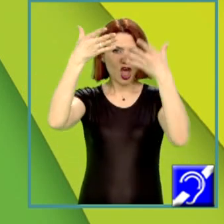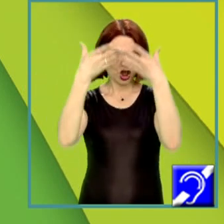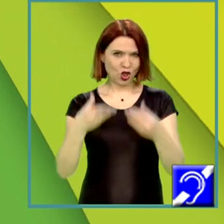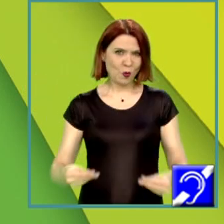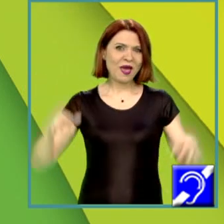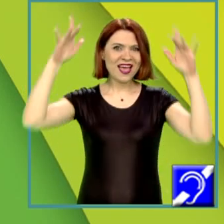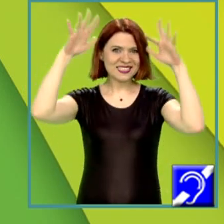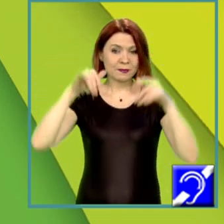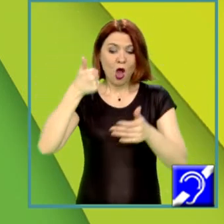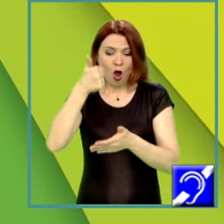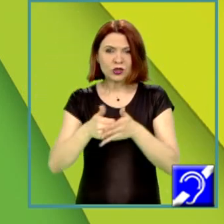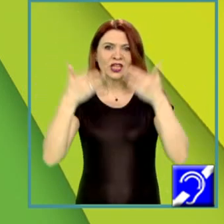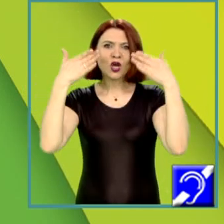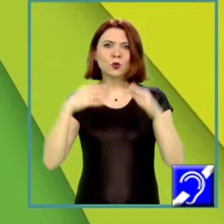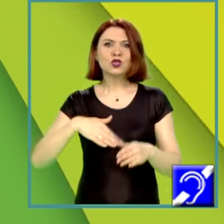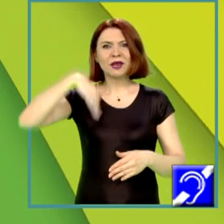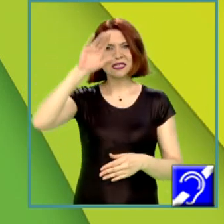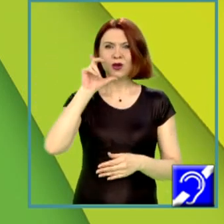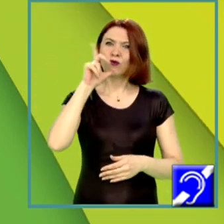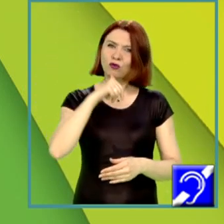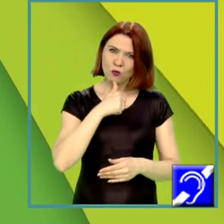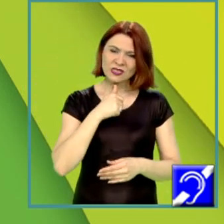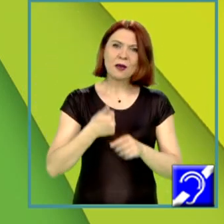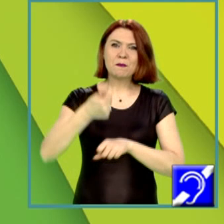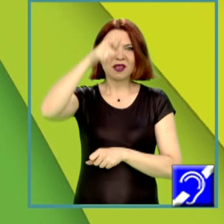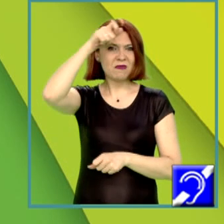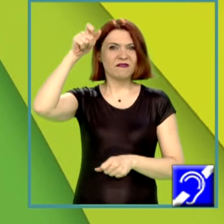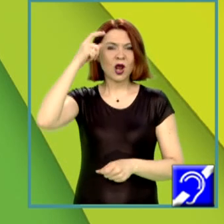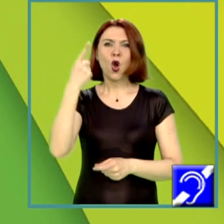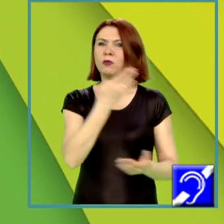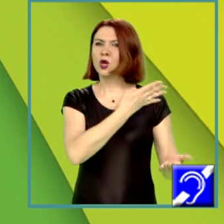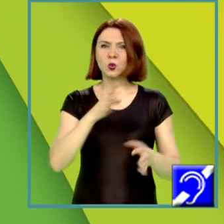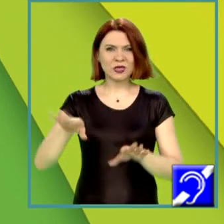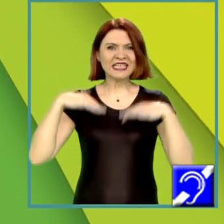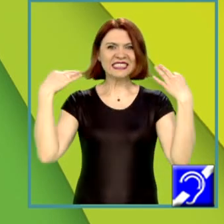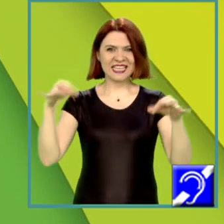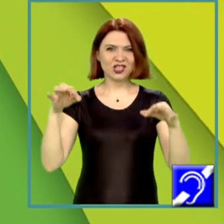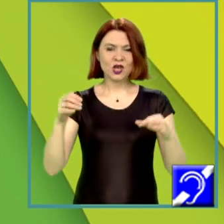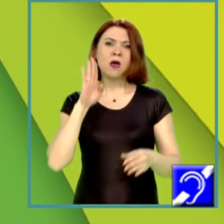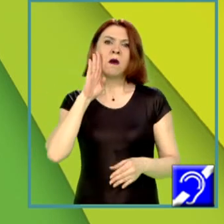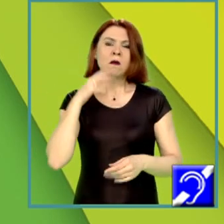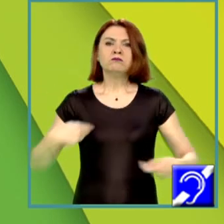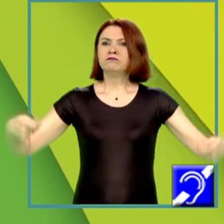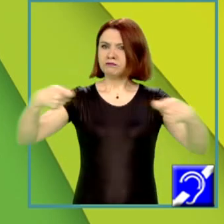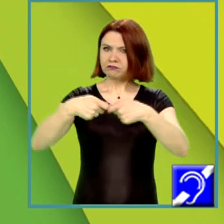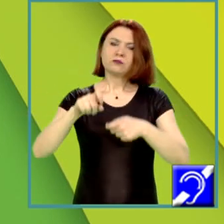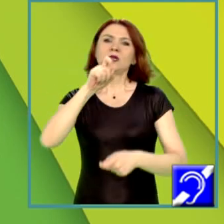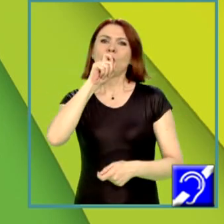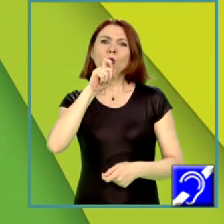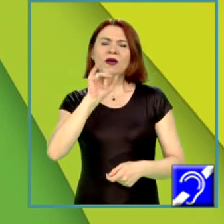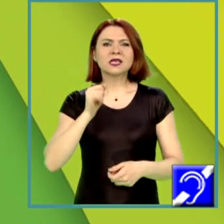odată cu începerea zilelor frumoase ale Primăverii anului 1910 mama asociat și eu cu băieții